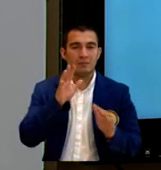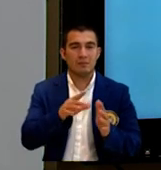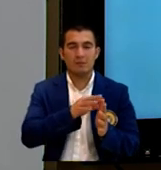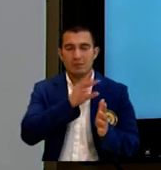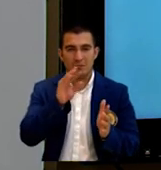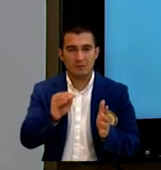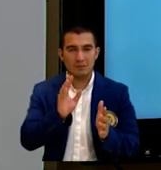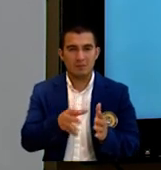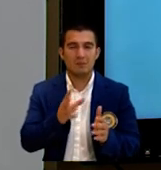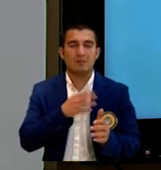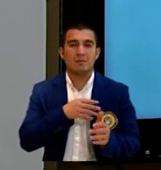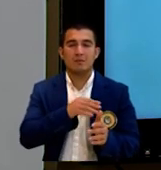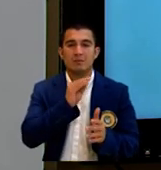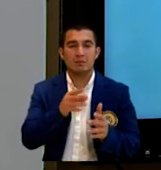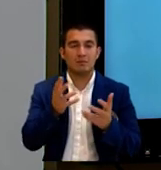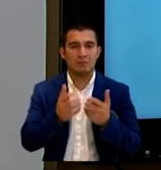massasini topishimiz uchun